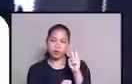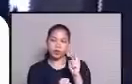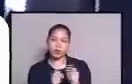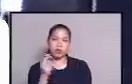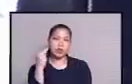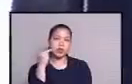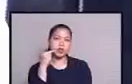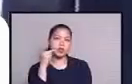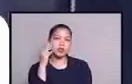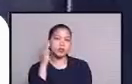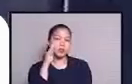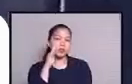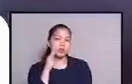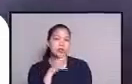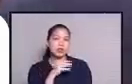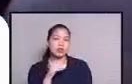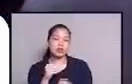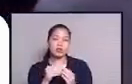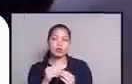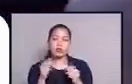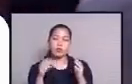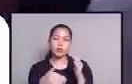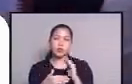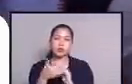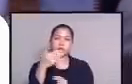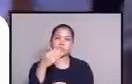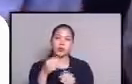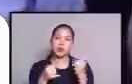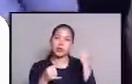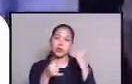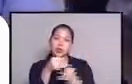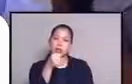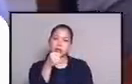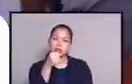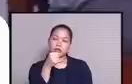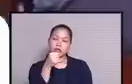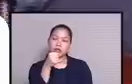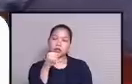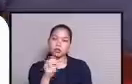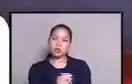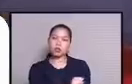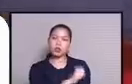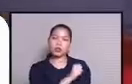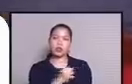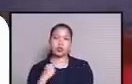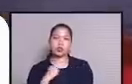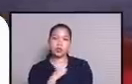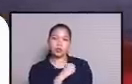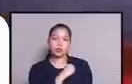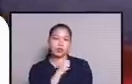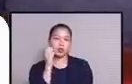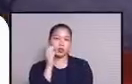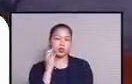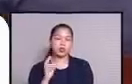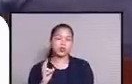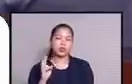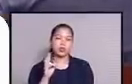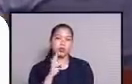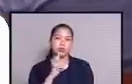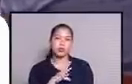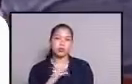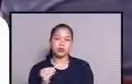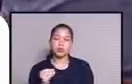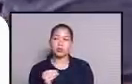Nancy Binay hanggang pataas. Kaya pinakahuling tinawag na pumanik ng entablado itong si Senator Cynthia Villar. At